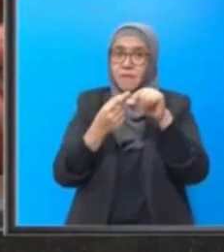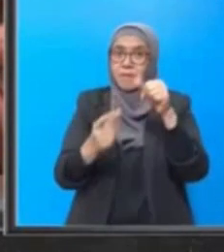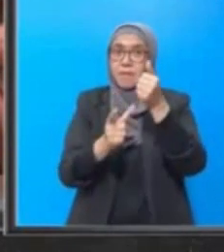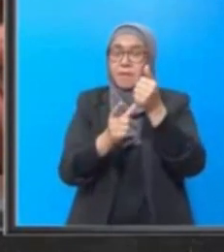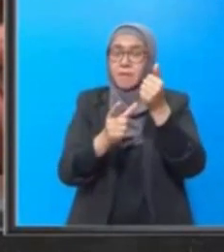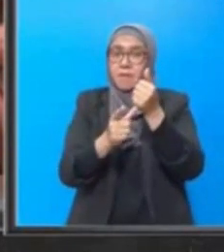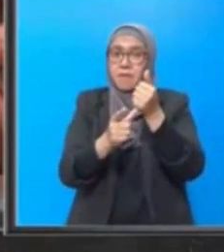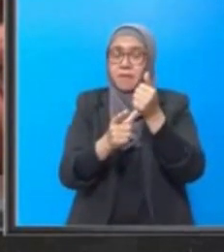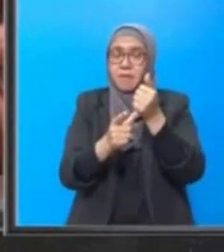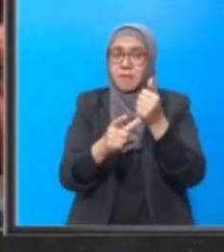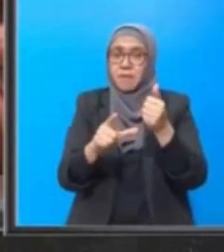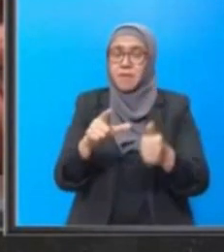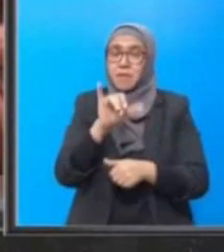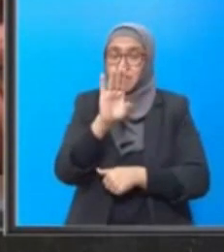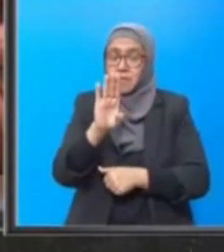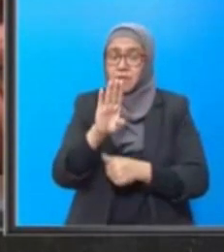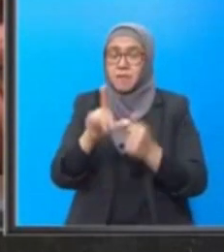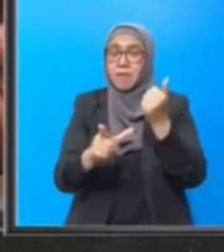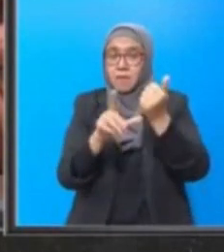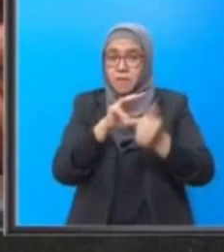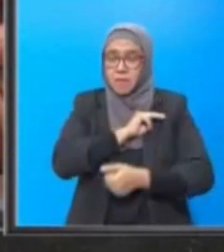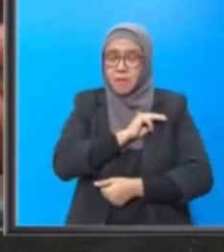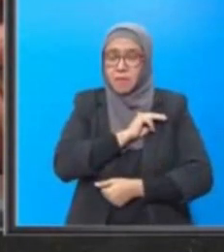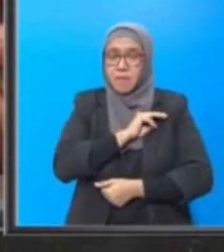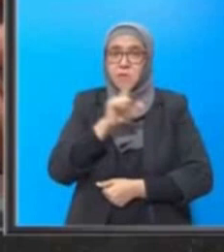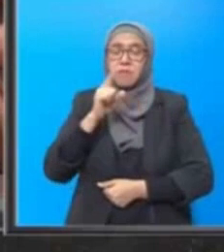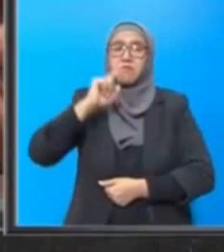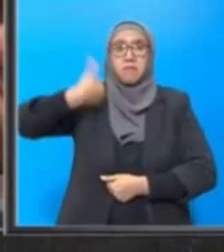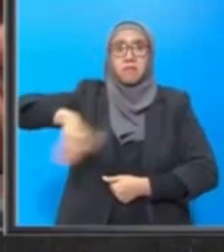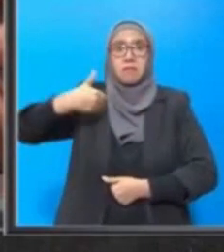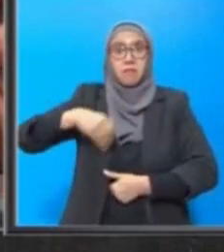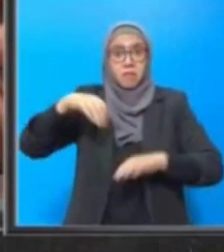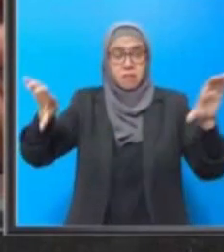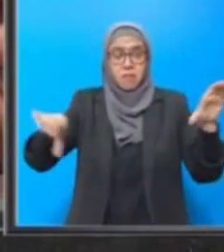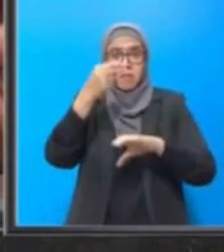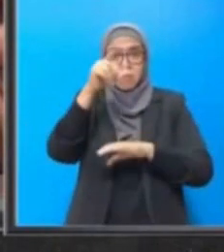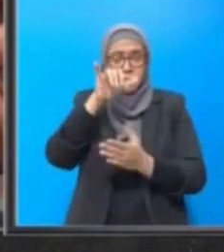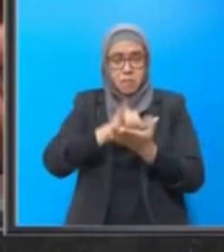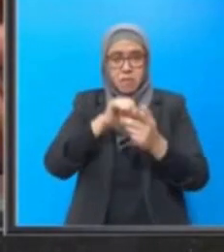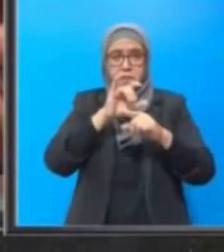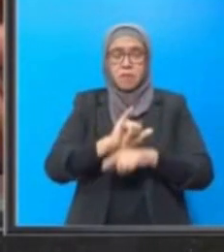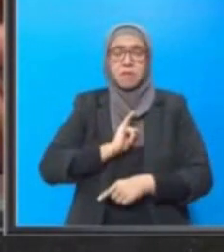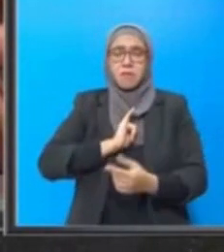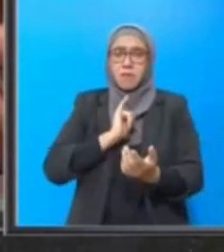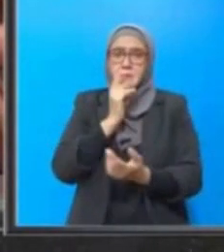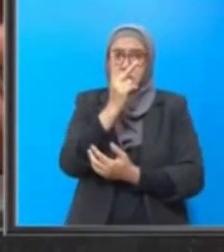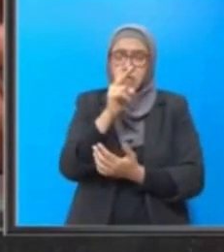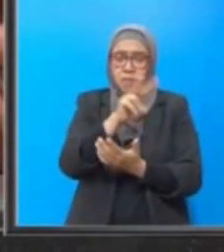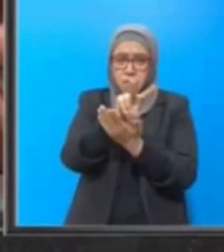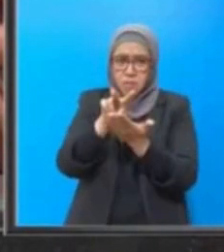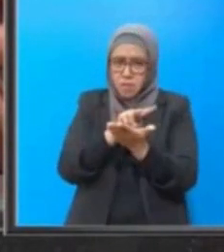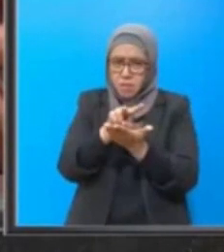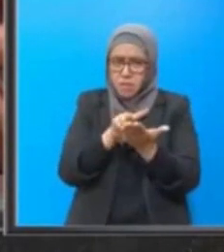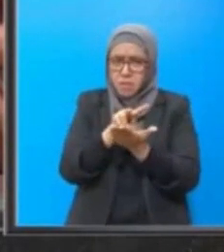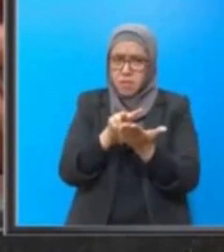begitu kemudian saya telah melihat video yang betul atuh banyak kali malah secara slowmotion